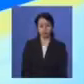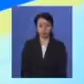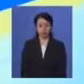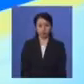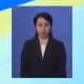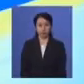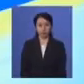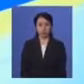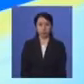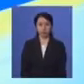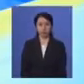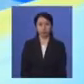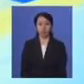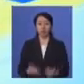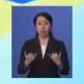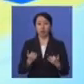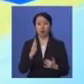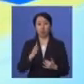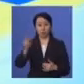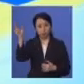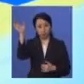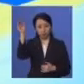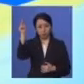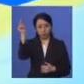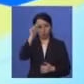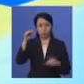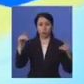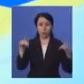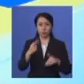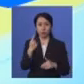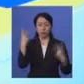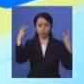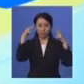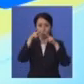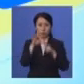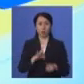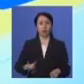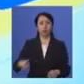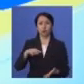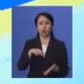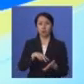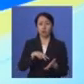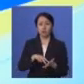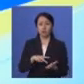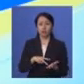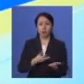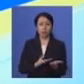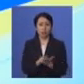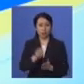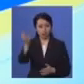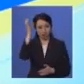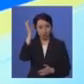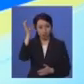теперь о том как будут получать знания студенты единственного вуза региона цена на платное обучение вызывает